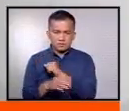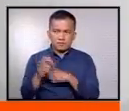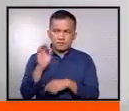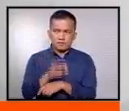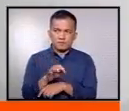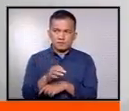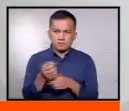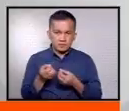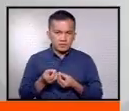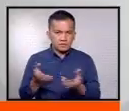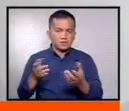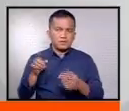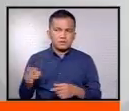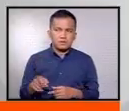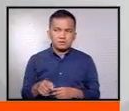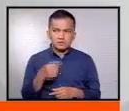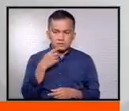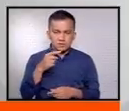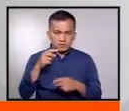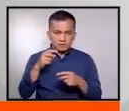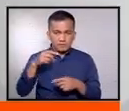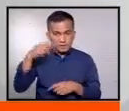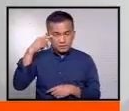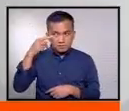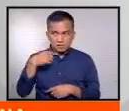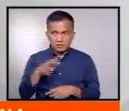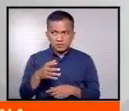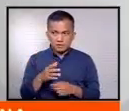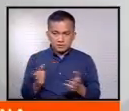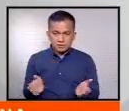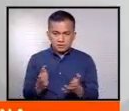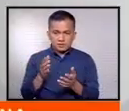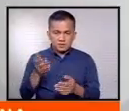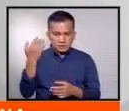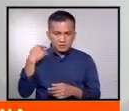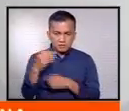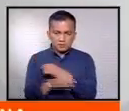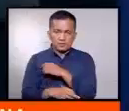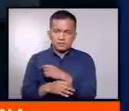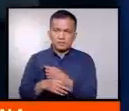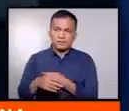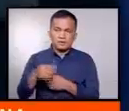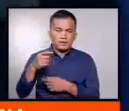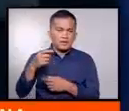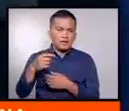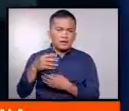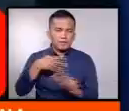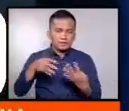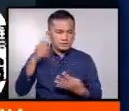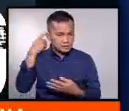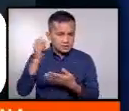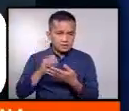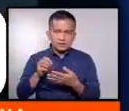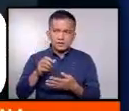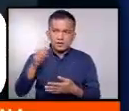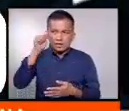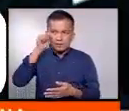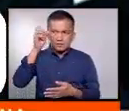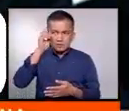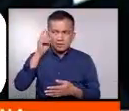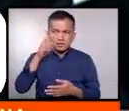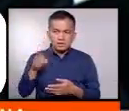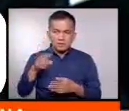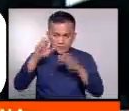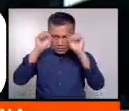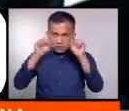sa pagpapatupad nito. Sinabi ito ni Panelo matapos himukin ni dating Foreign Affairs Secretary Albert Del Rosario ang Pangulo na i-unshelf